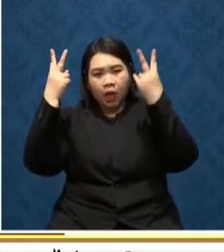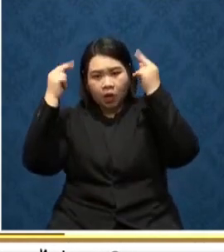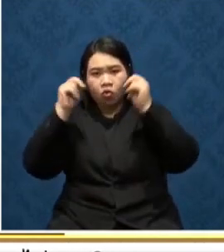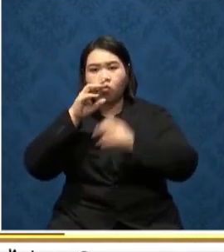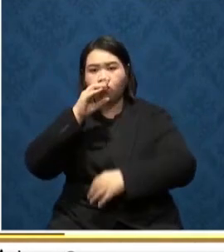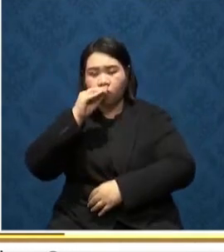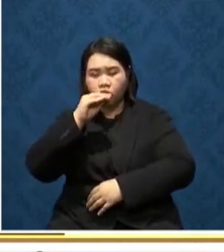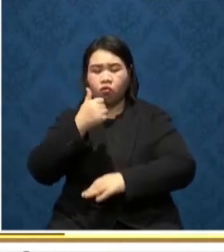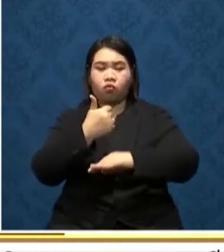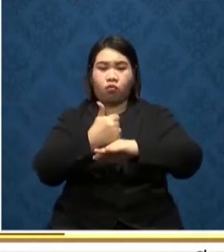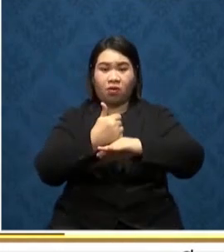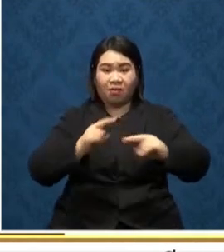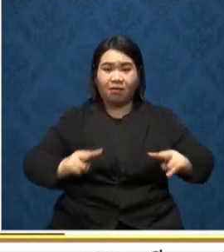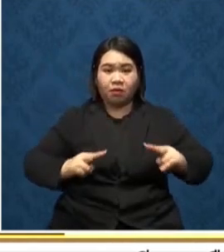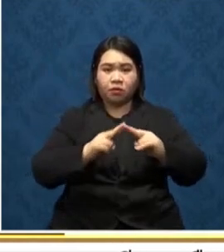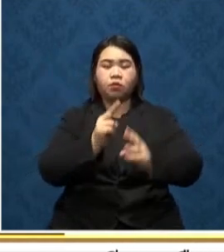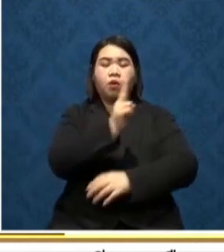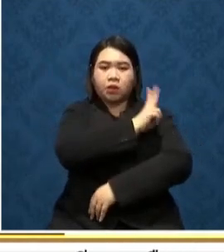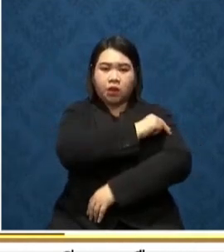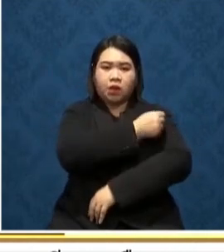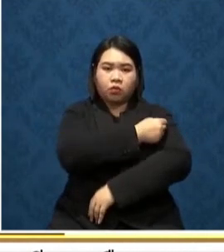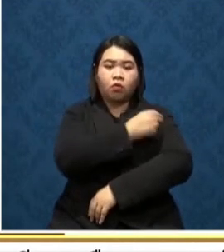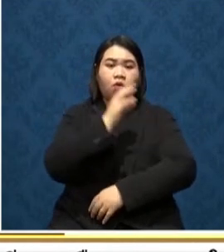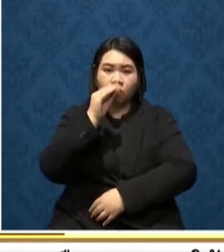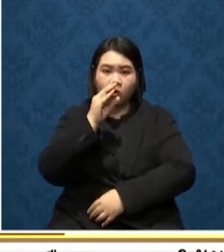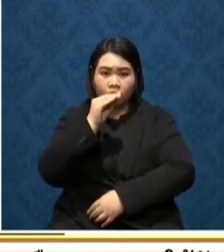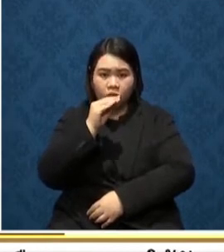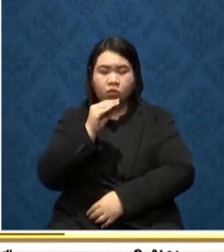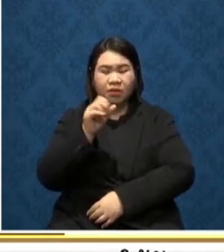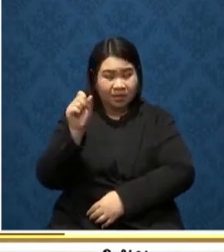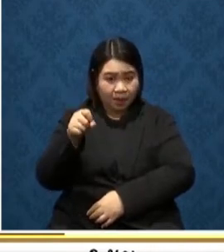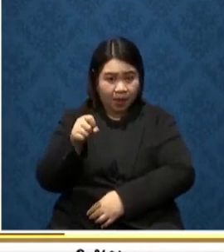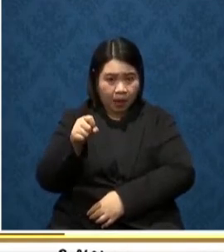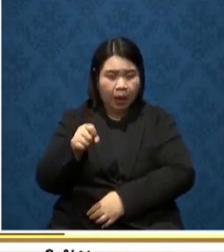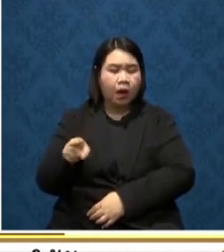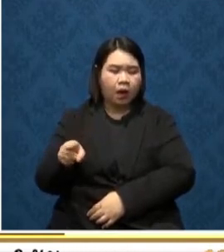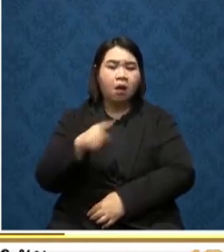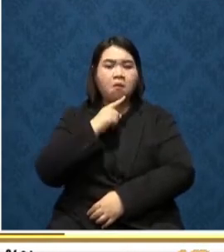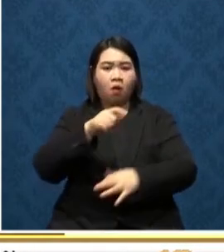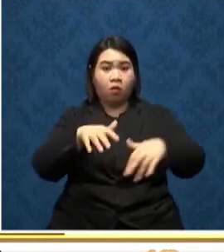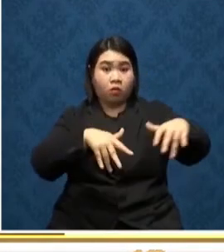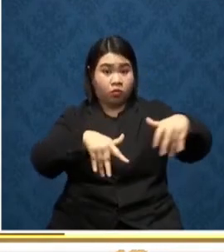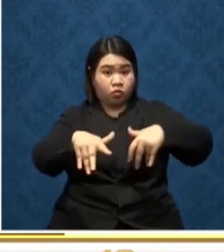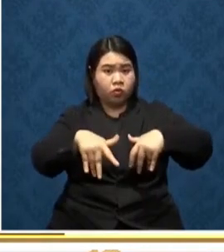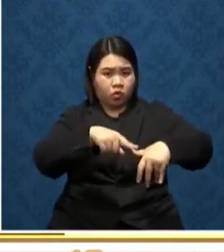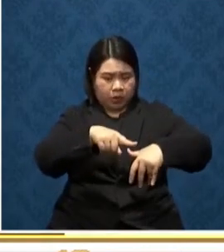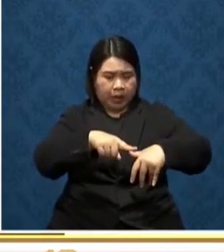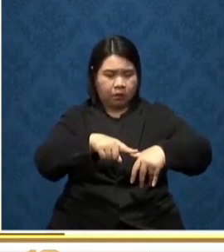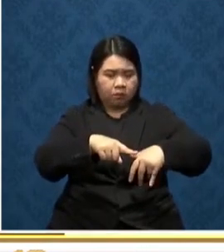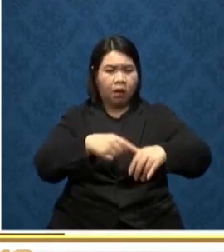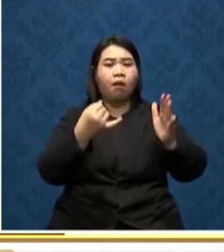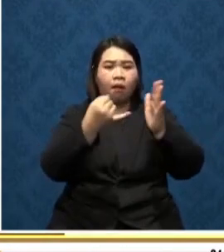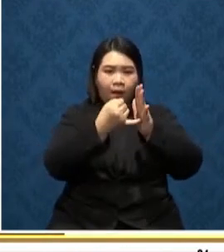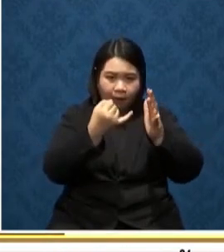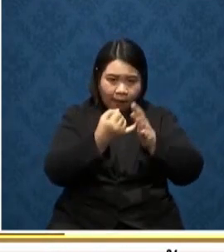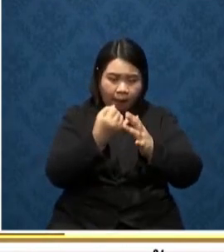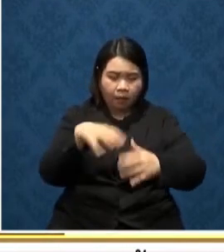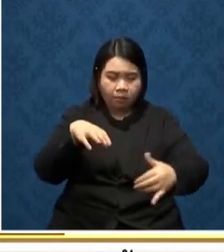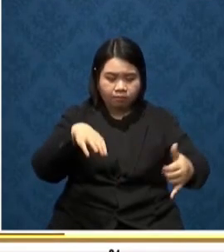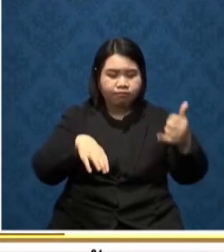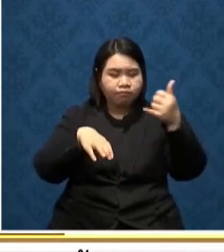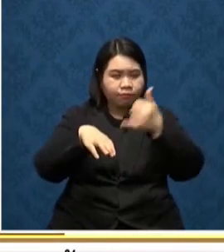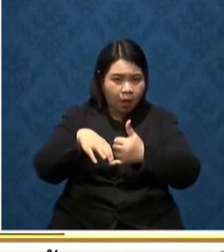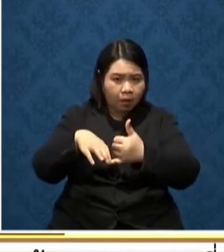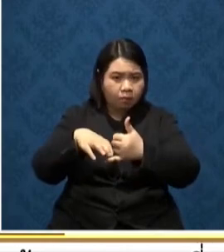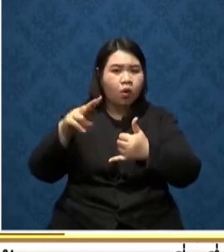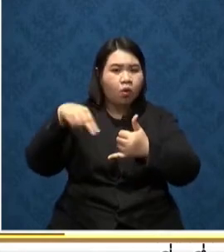ำฤล วาการกัสันหสุกก็ดีท่านก็บอกว่า ต้องให้พี่น้ประยาชนได้รความสดวก ในกลัษาสามารถค่าข